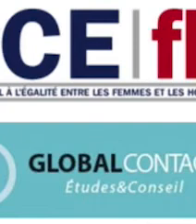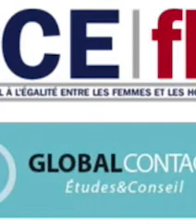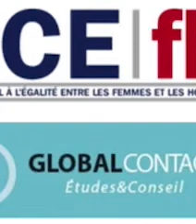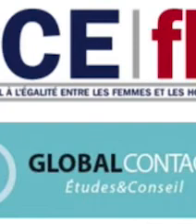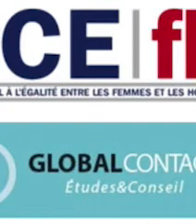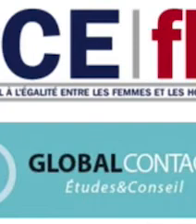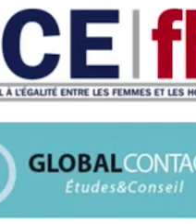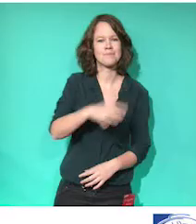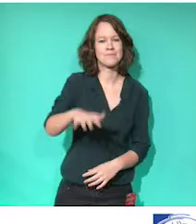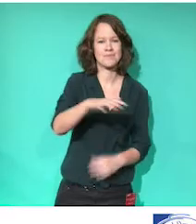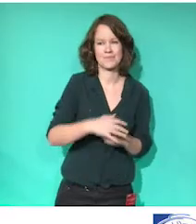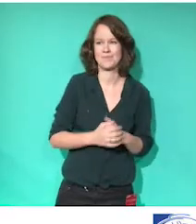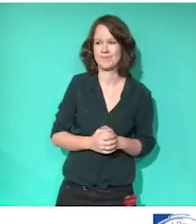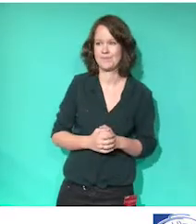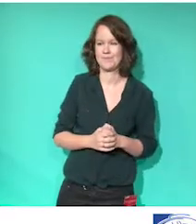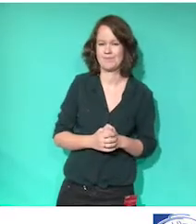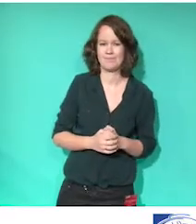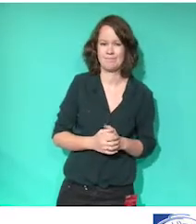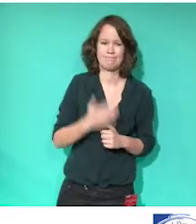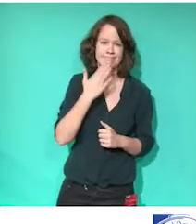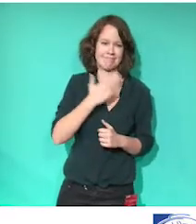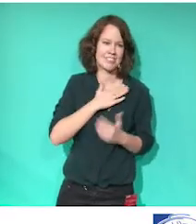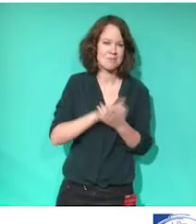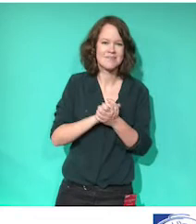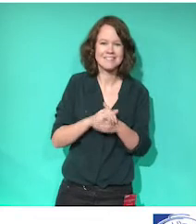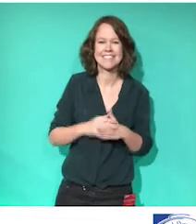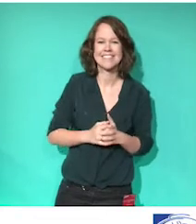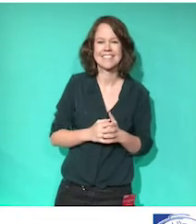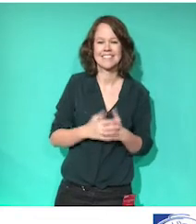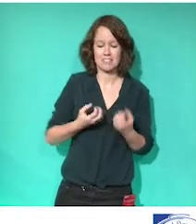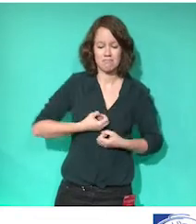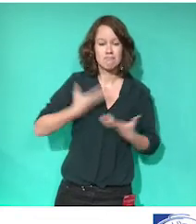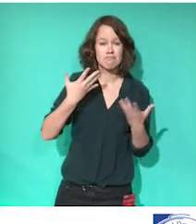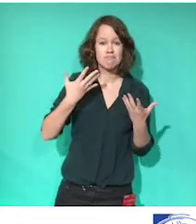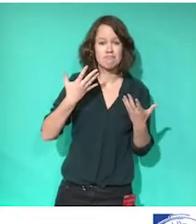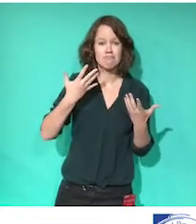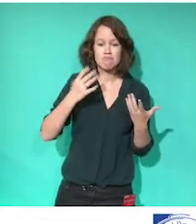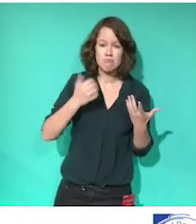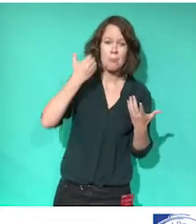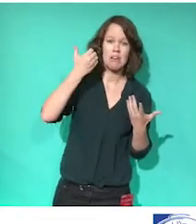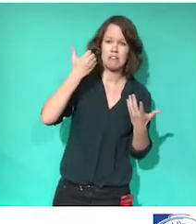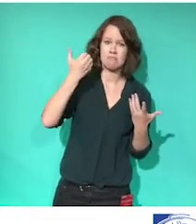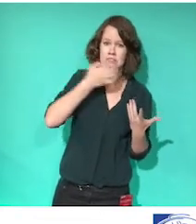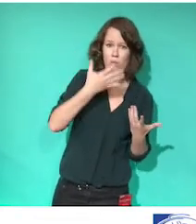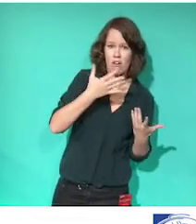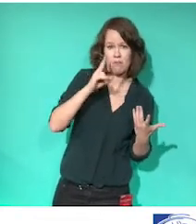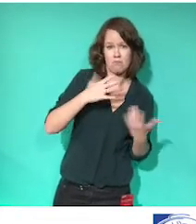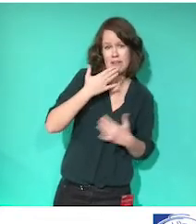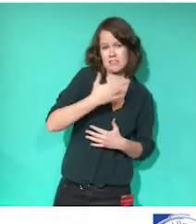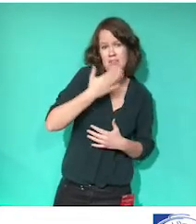Bonsoir. Bonsoir, chers amis. Mes premiers mots vont être d'abord pour de nombreux